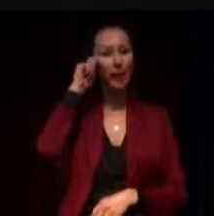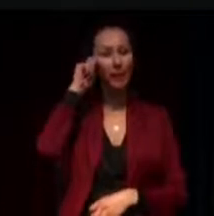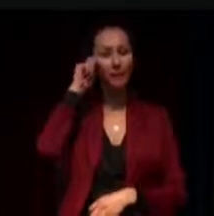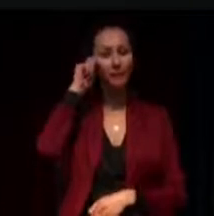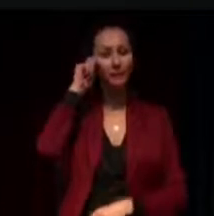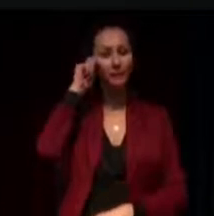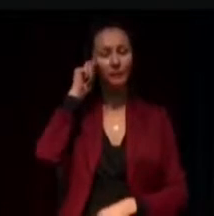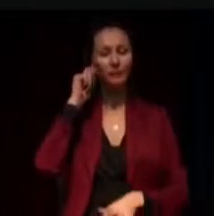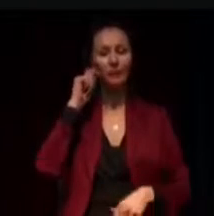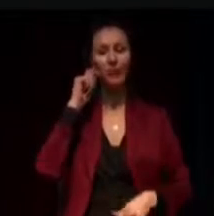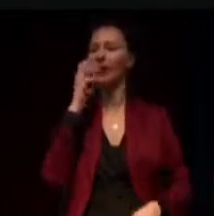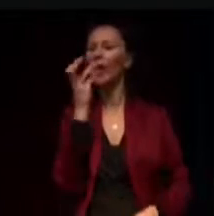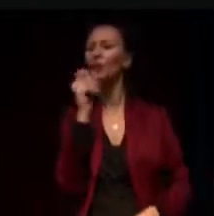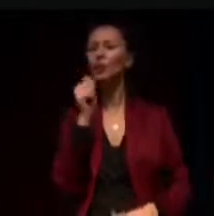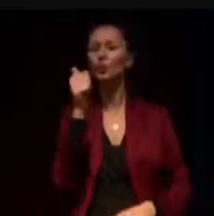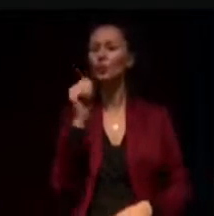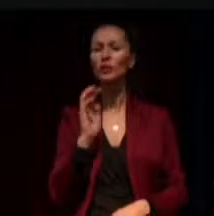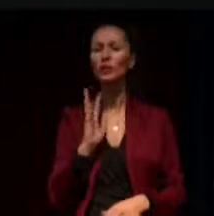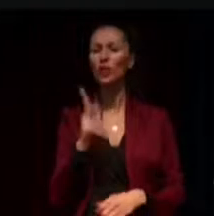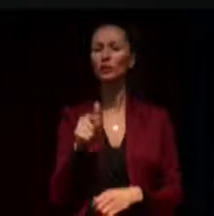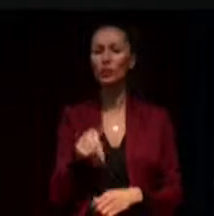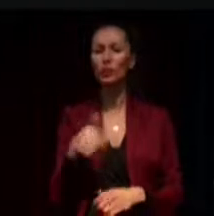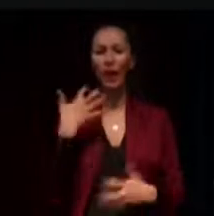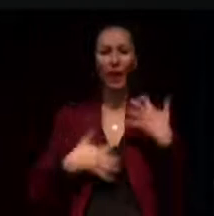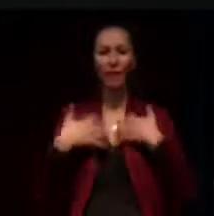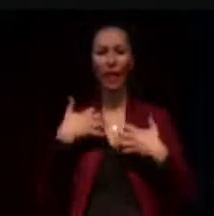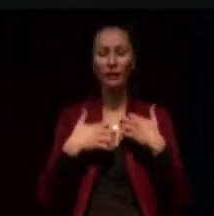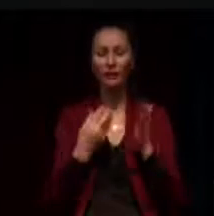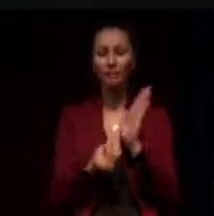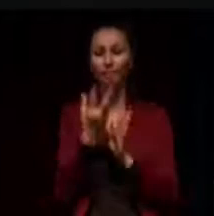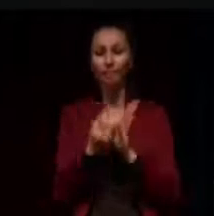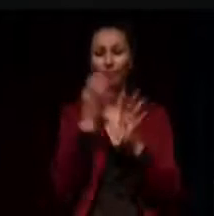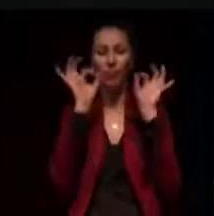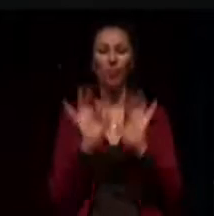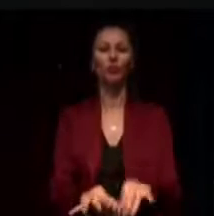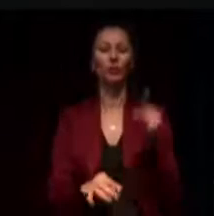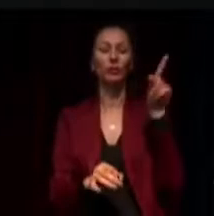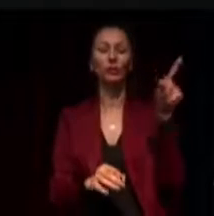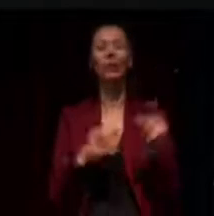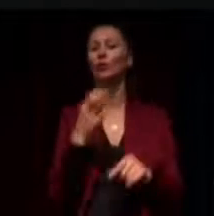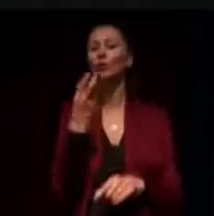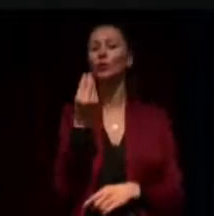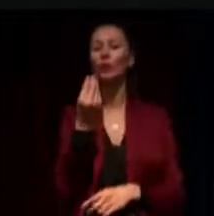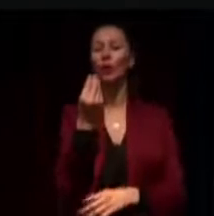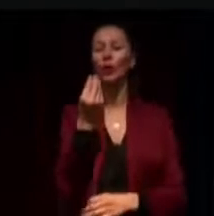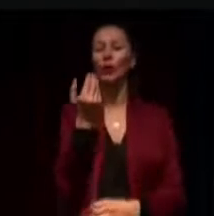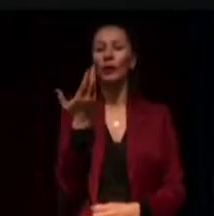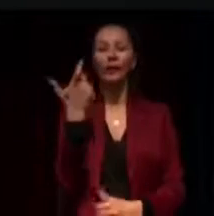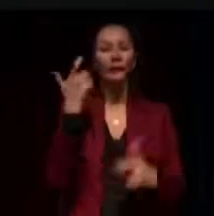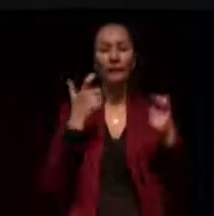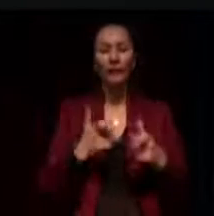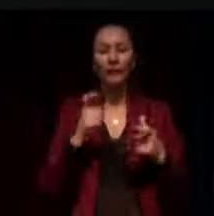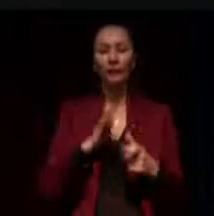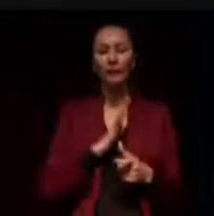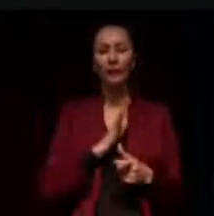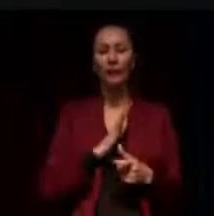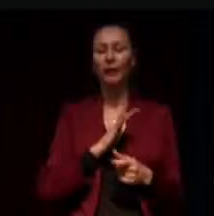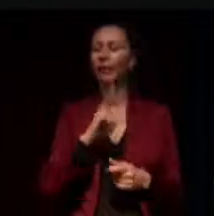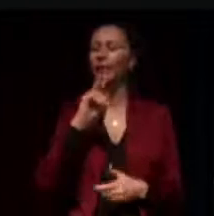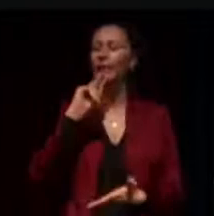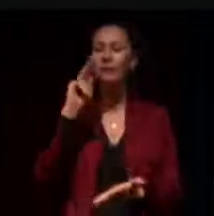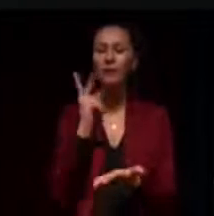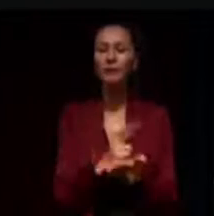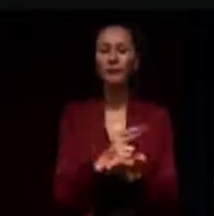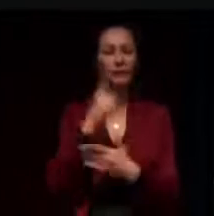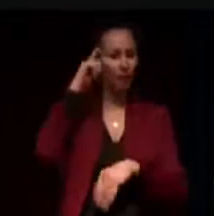31 Ekim'de kaç gün geçmiş üzerinden enerji üretmeye başladı. Peki çok yakında neresi var?